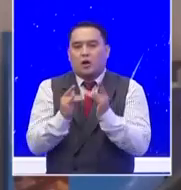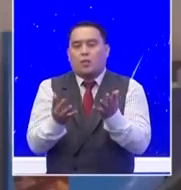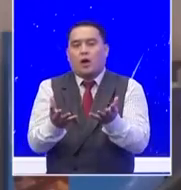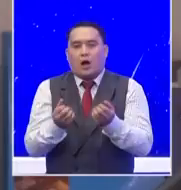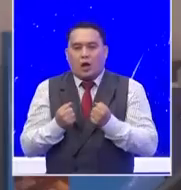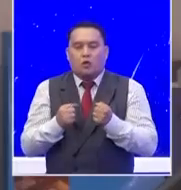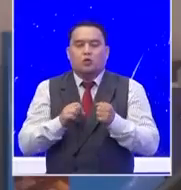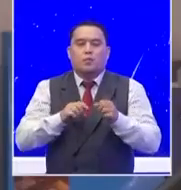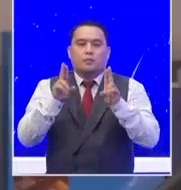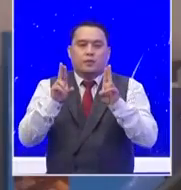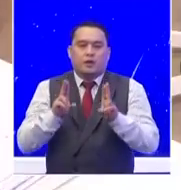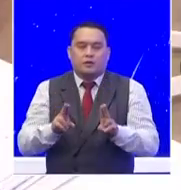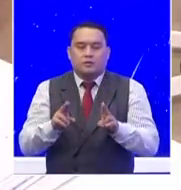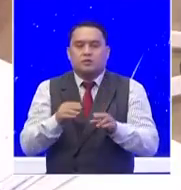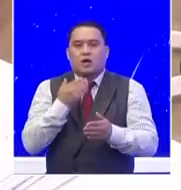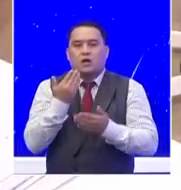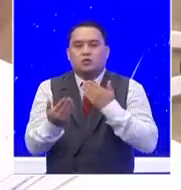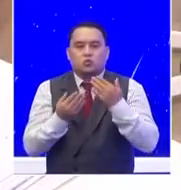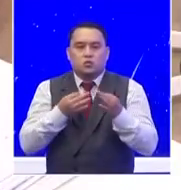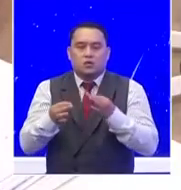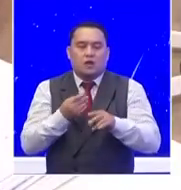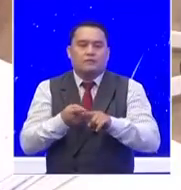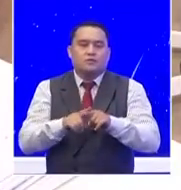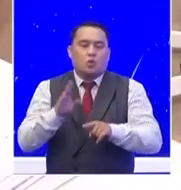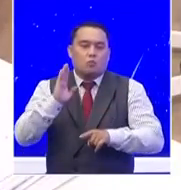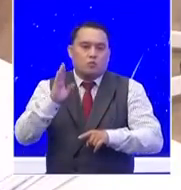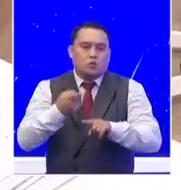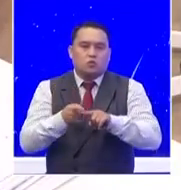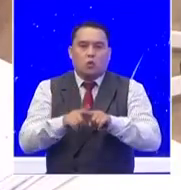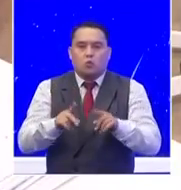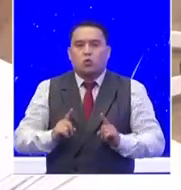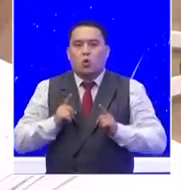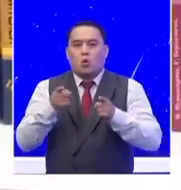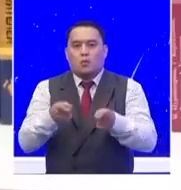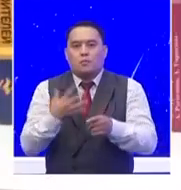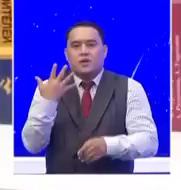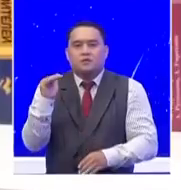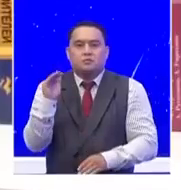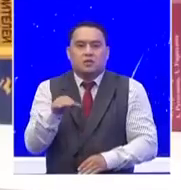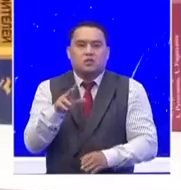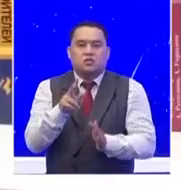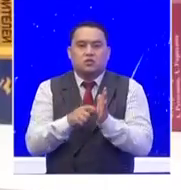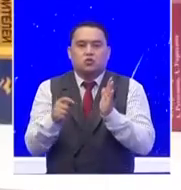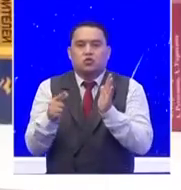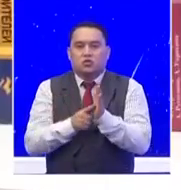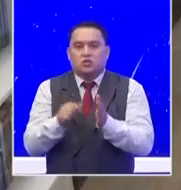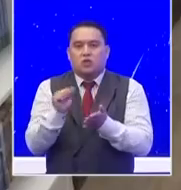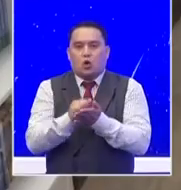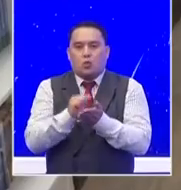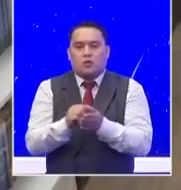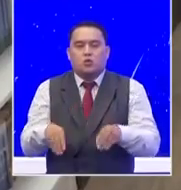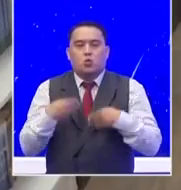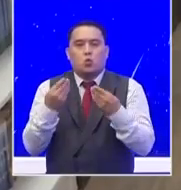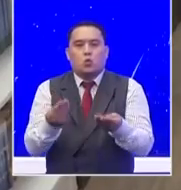тәртібі жайлы кеңінен кеңес береді. Айта кетейік, бүгінге дейін колледждерге оқуға түсу үшін 5707 құжат өткізілген, 100-ге